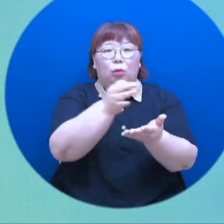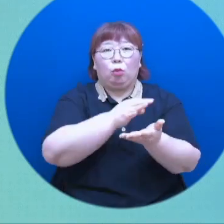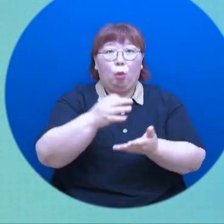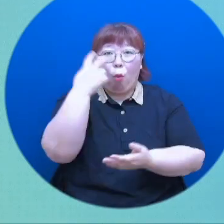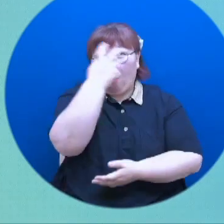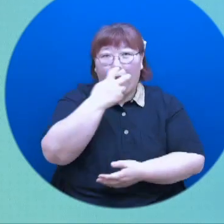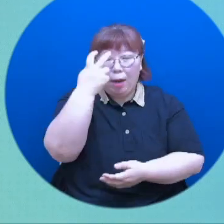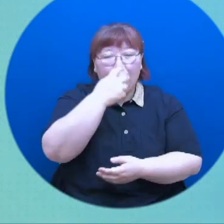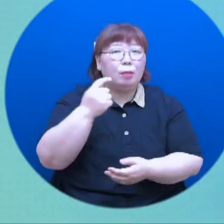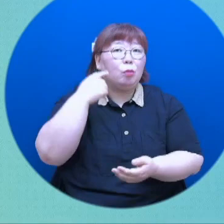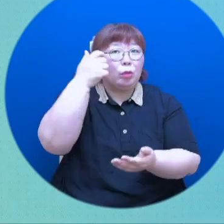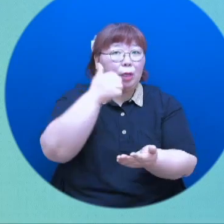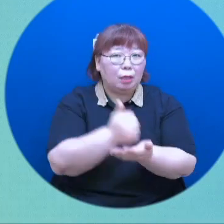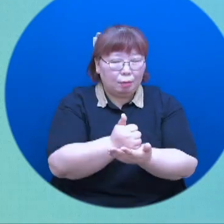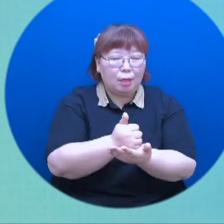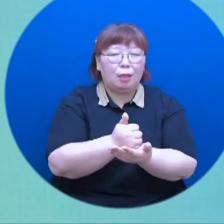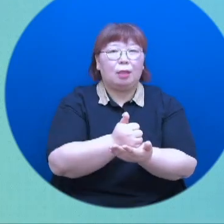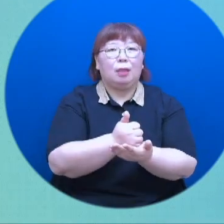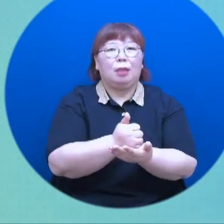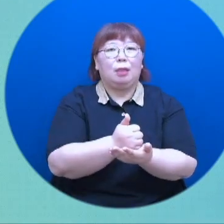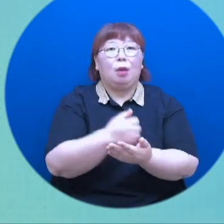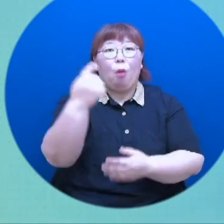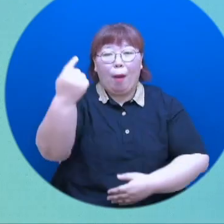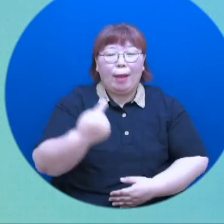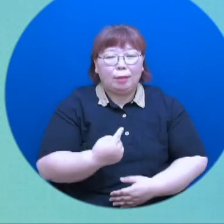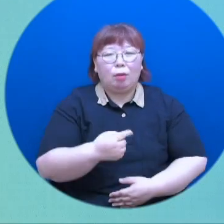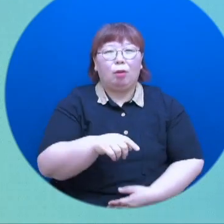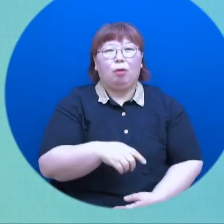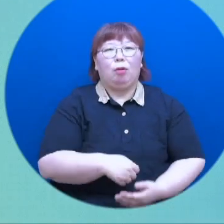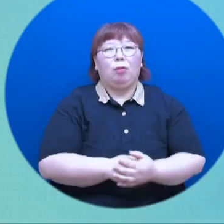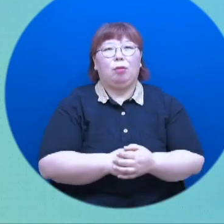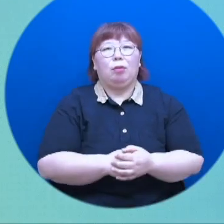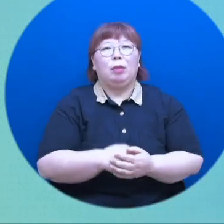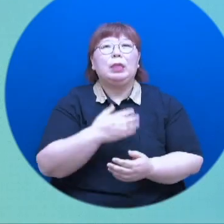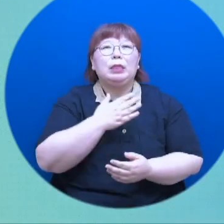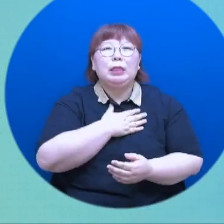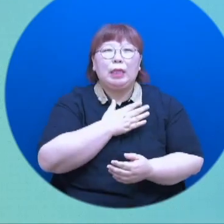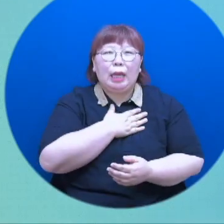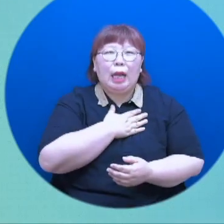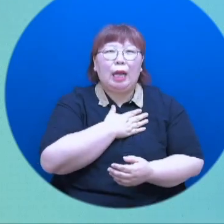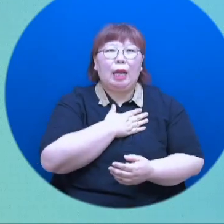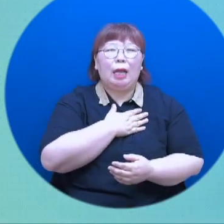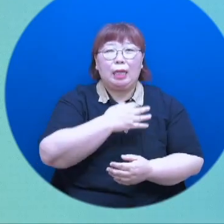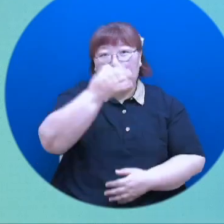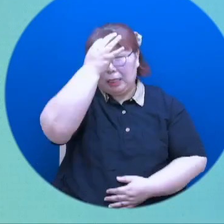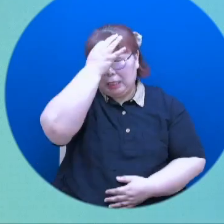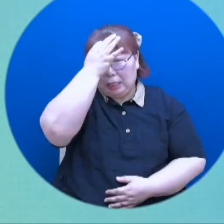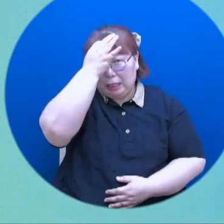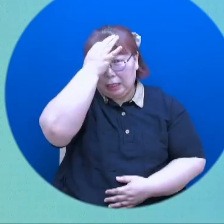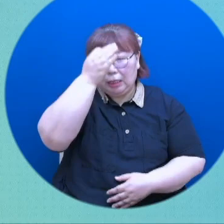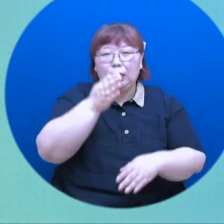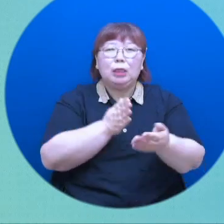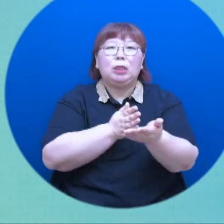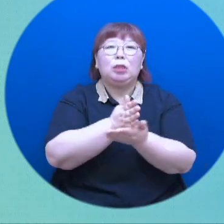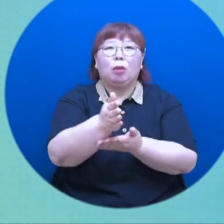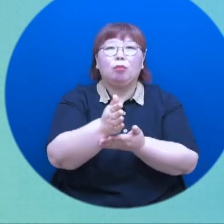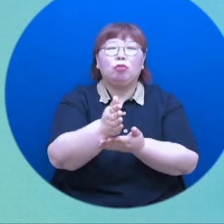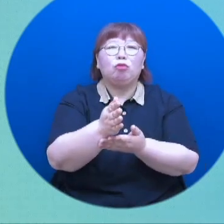목사님을 찾아온 거예요. 목사님이 아시다시피 제가 기능품 화장품을 사업을